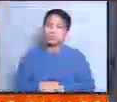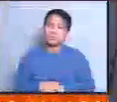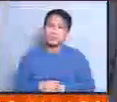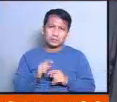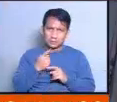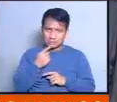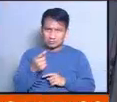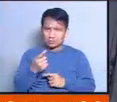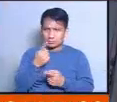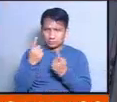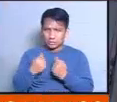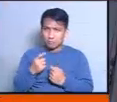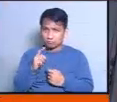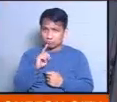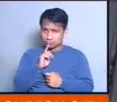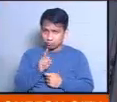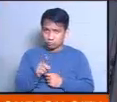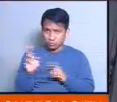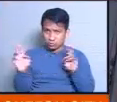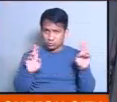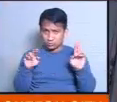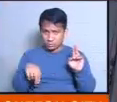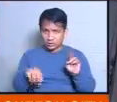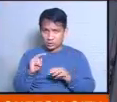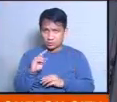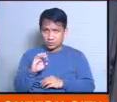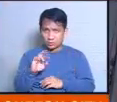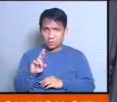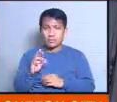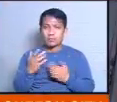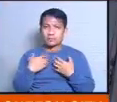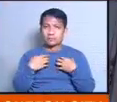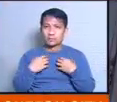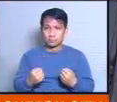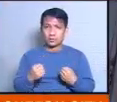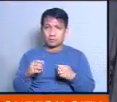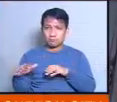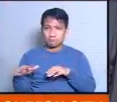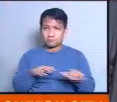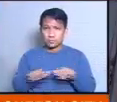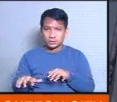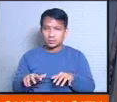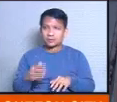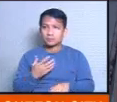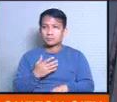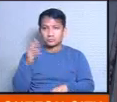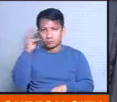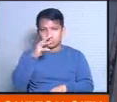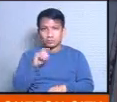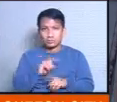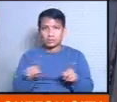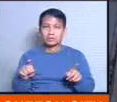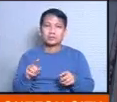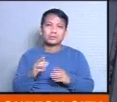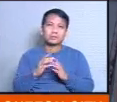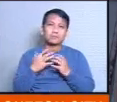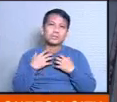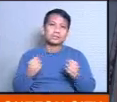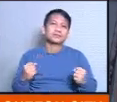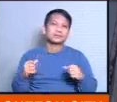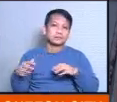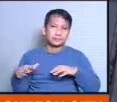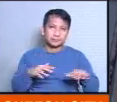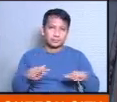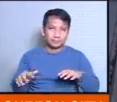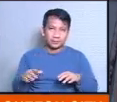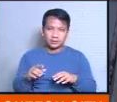Pero ang tanong pa rin, Lord, ha, talaga bang handa na ang Metro Manila sakaling maganap yung pinangangambahang the big one? Big one. Siyang Mark,